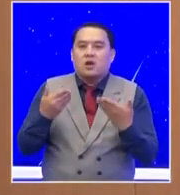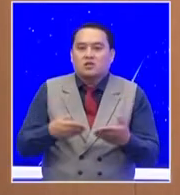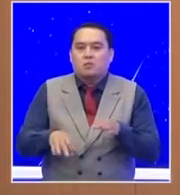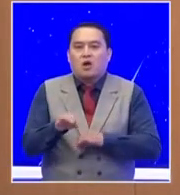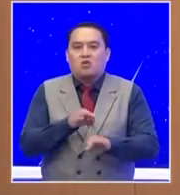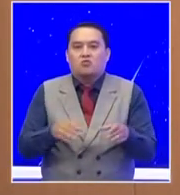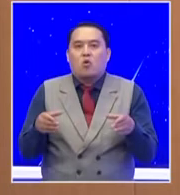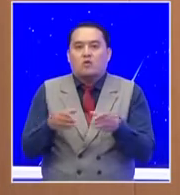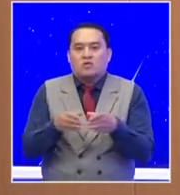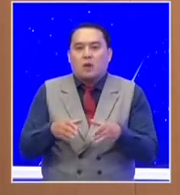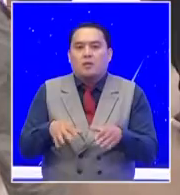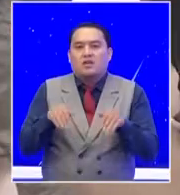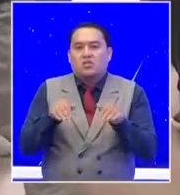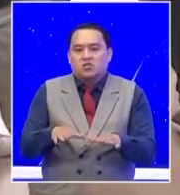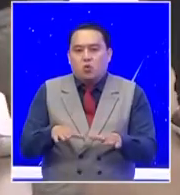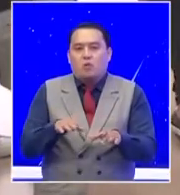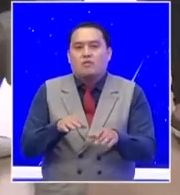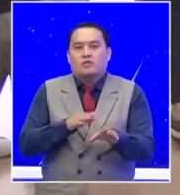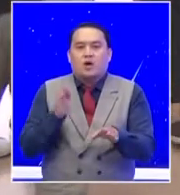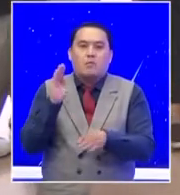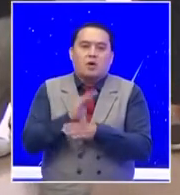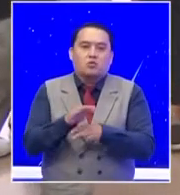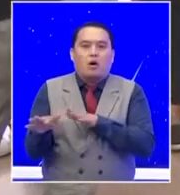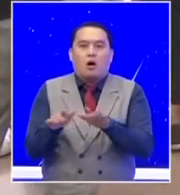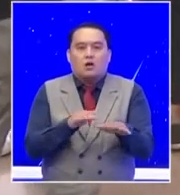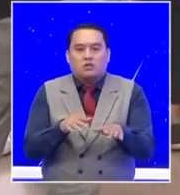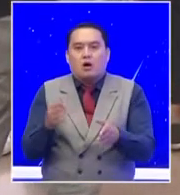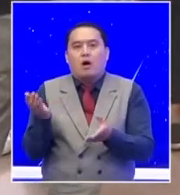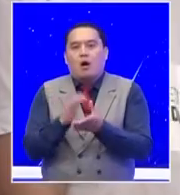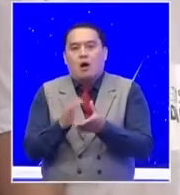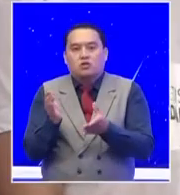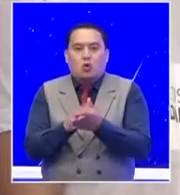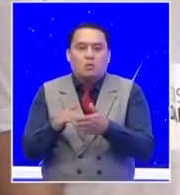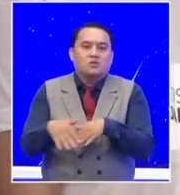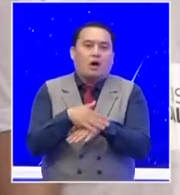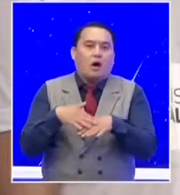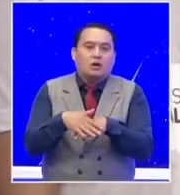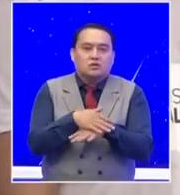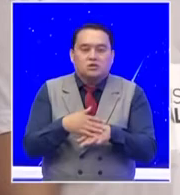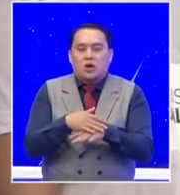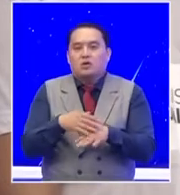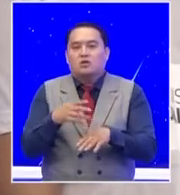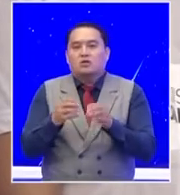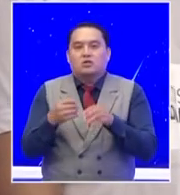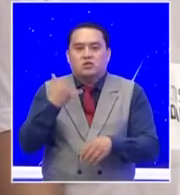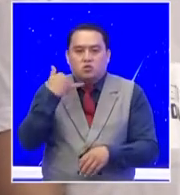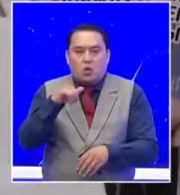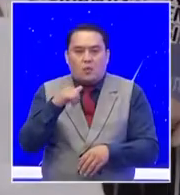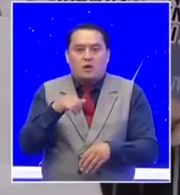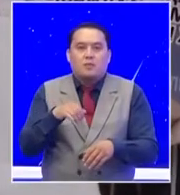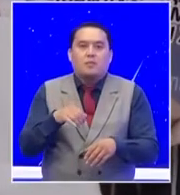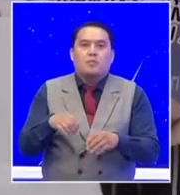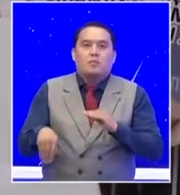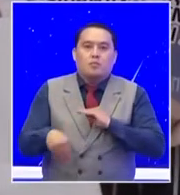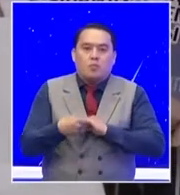проектного офиса принято решение о проведении дополнительных акций по ознакомлению населения с этим каналом борьбы с коррупцией под